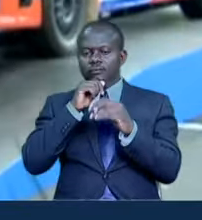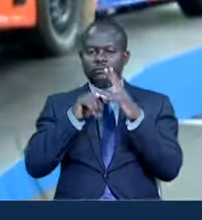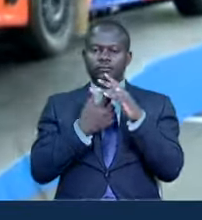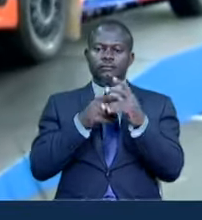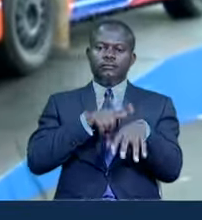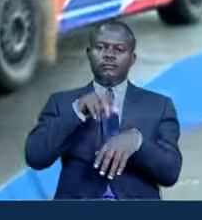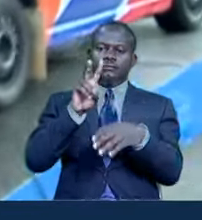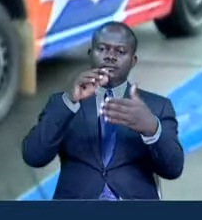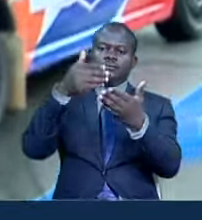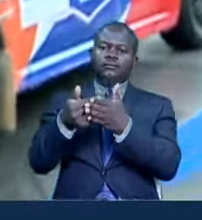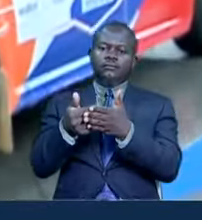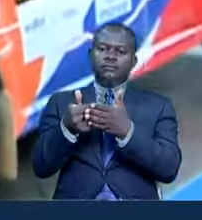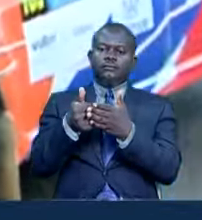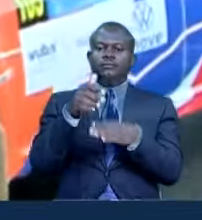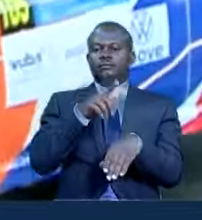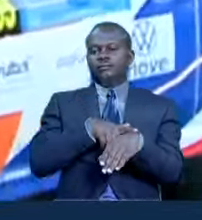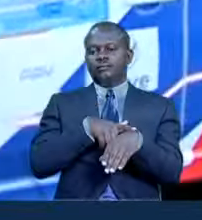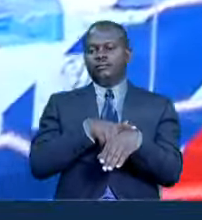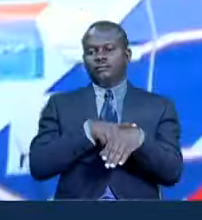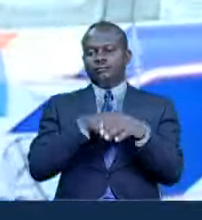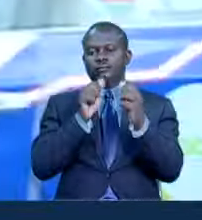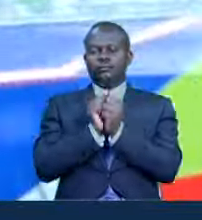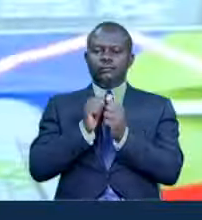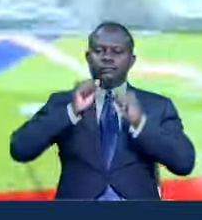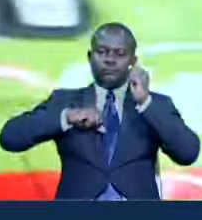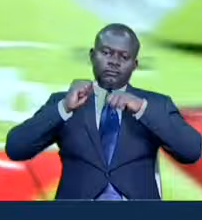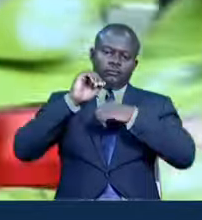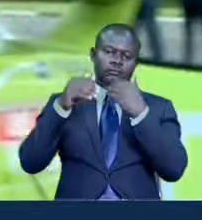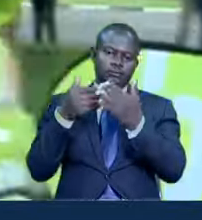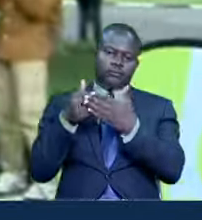isaa mbiri kugeza isaa kumi abasiganwa